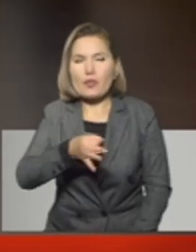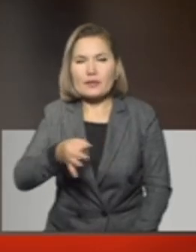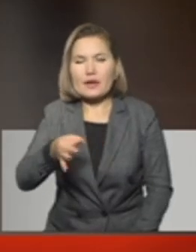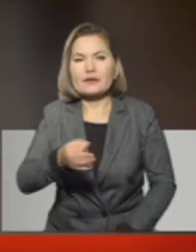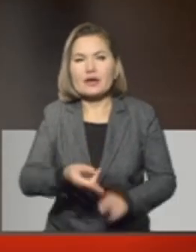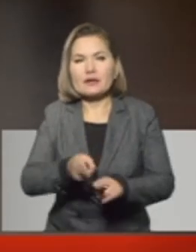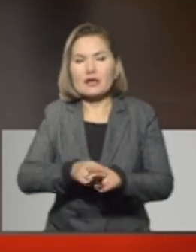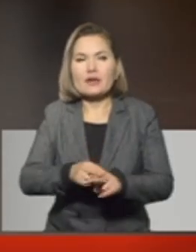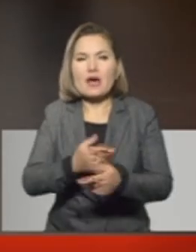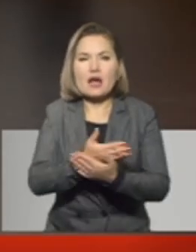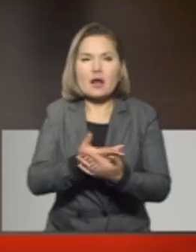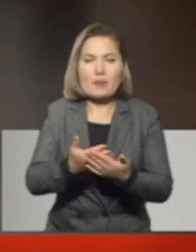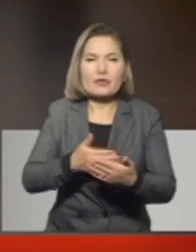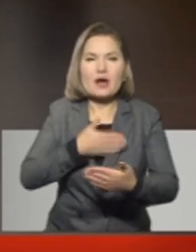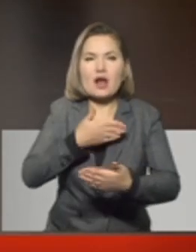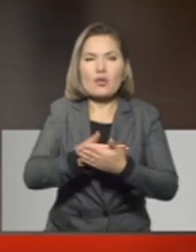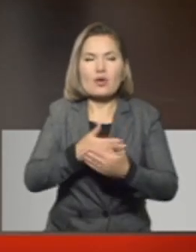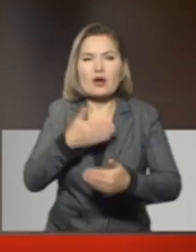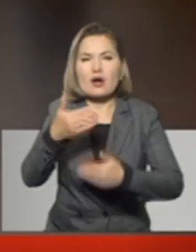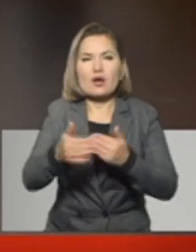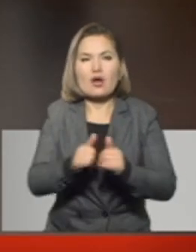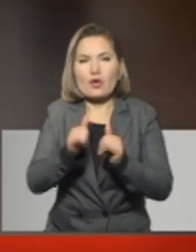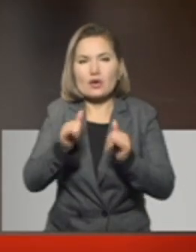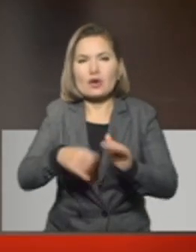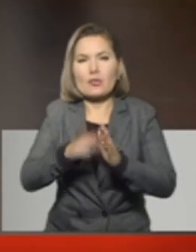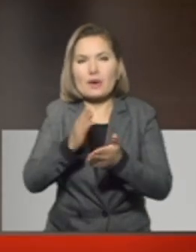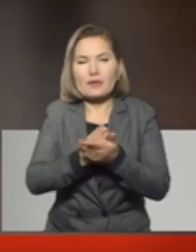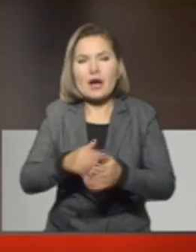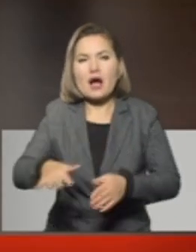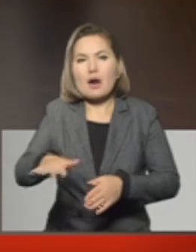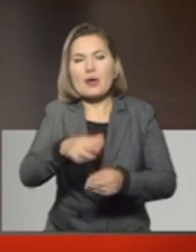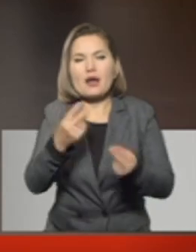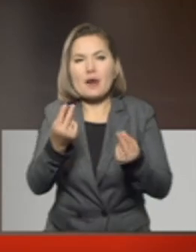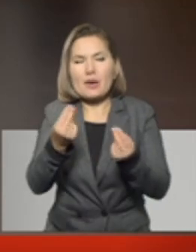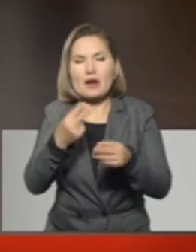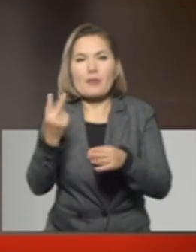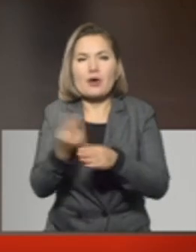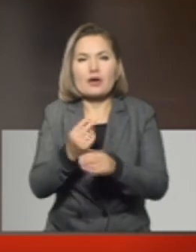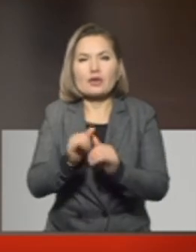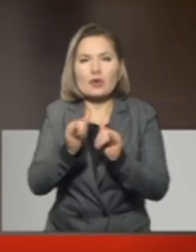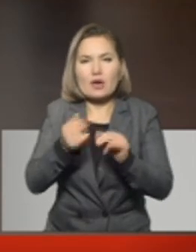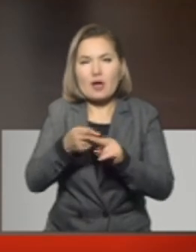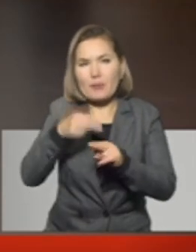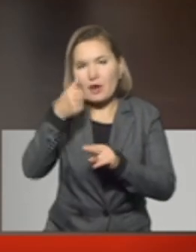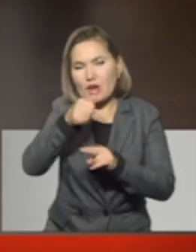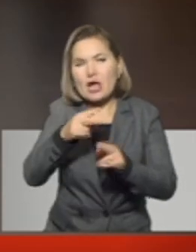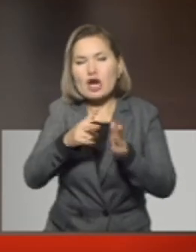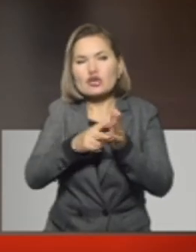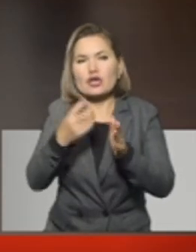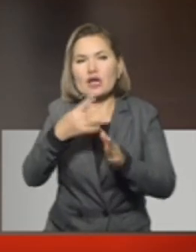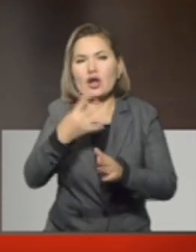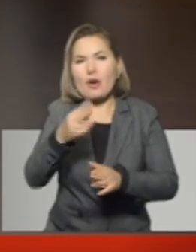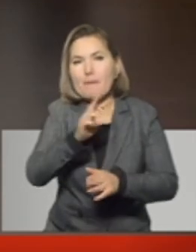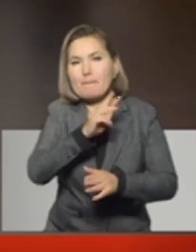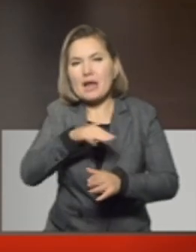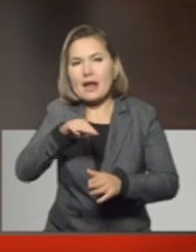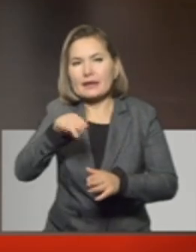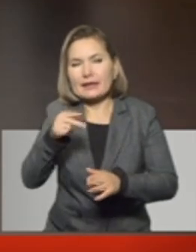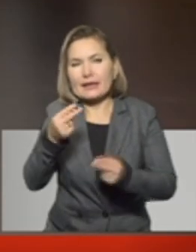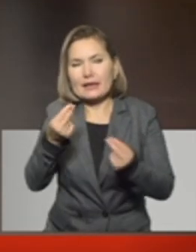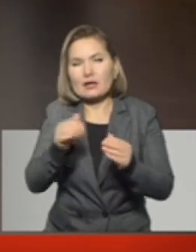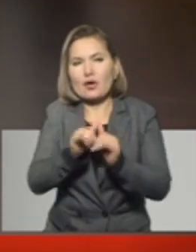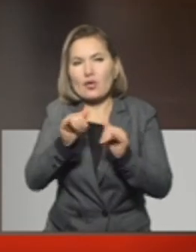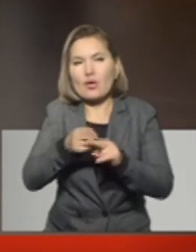Қызылорда облысында сан салада алға ілгерлеушілік байыр. Аймақтың бюджеті еселеп ұлғайып, бұйыл 744 миллиард теңгеден